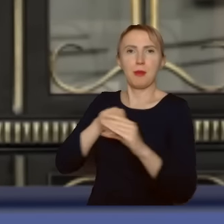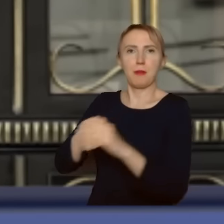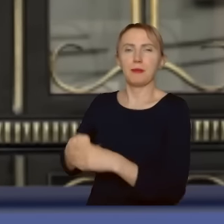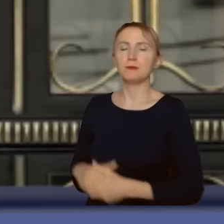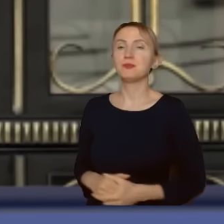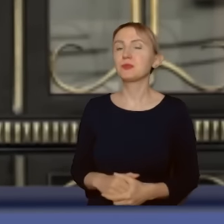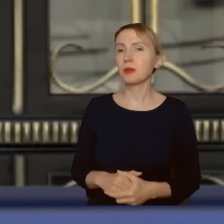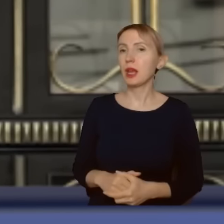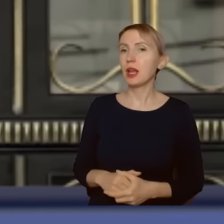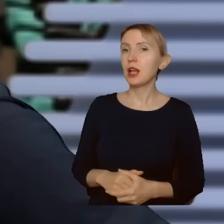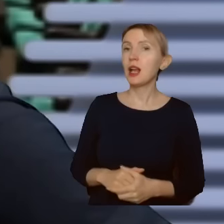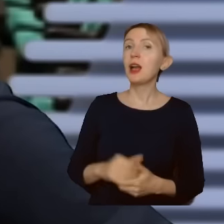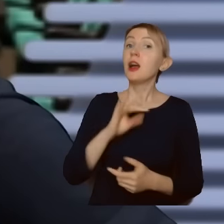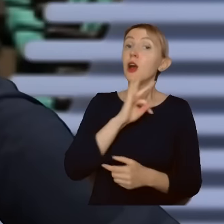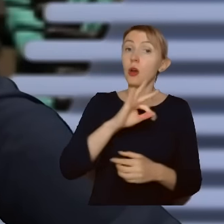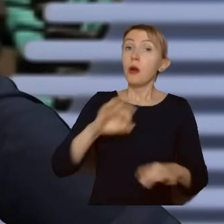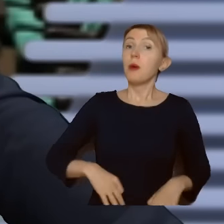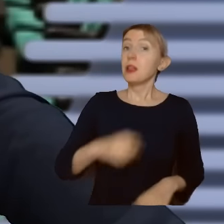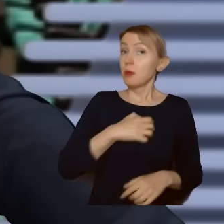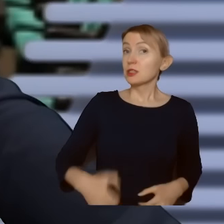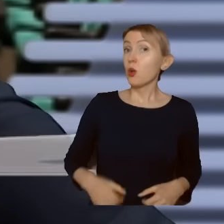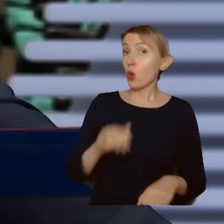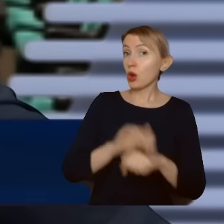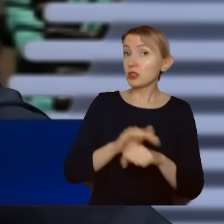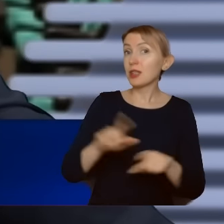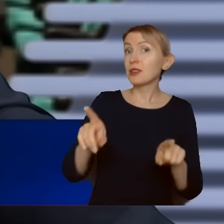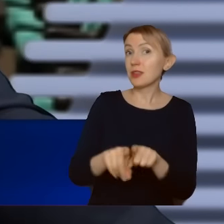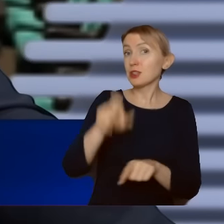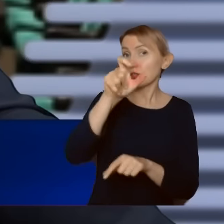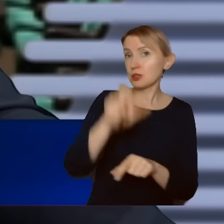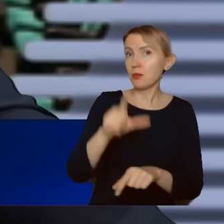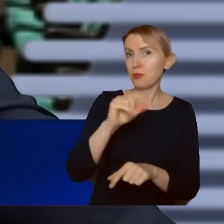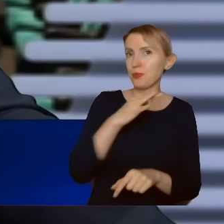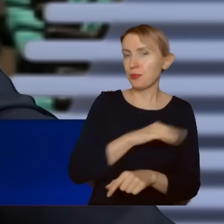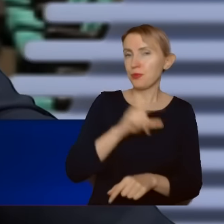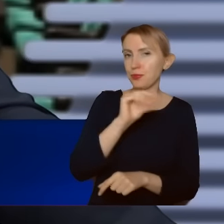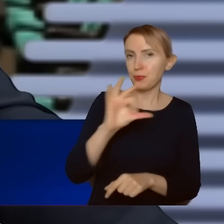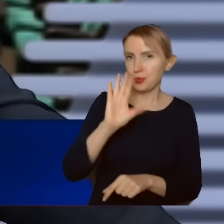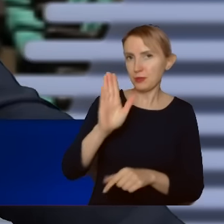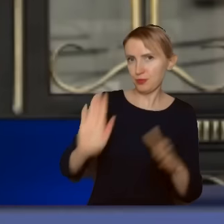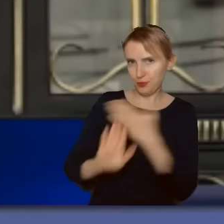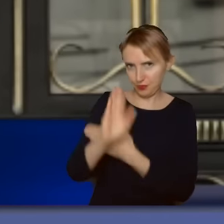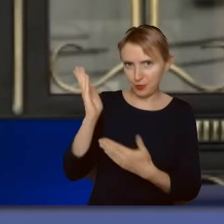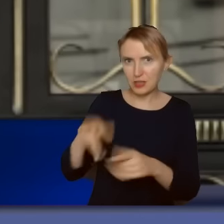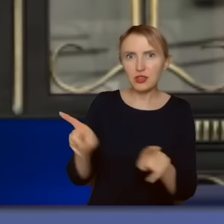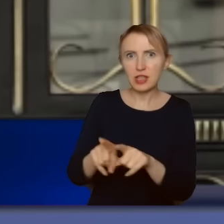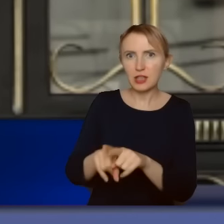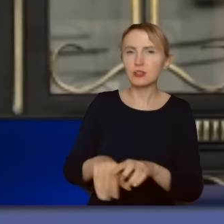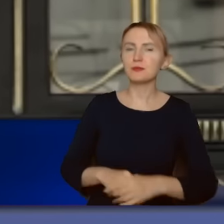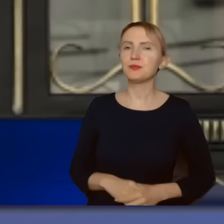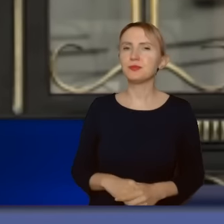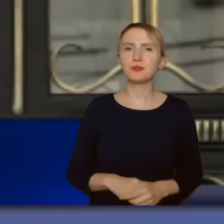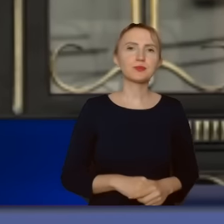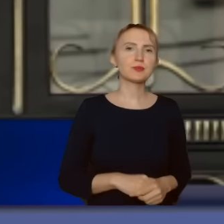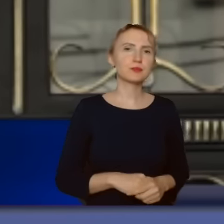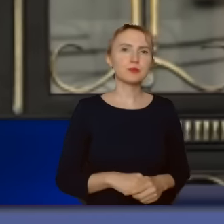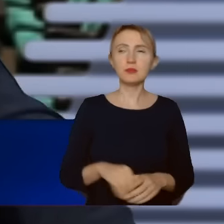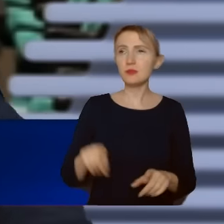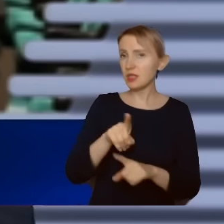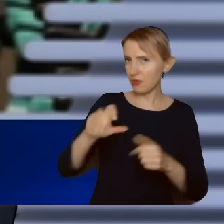marszałku, pana koledzy i koleżanki z PiSu, też swojego człowieka w Trybunale Konstytucyjnym będziecie panie mieli, redaktorze, bo Tusk wam pozwoli. I czy wy na taką